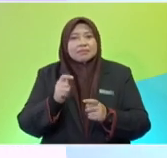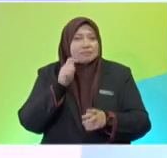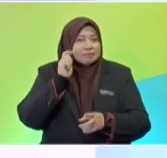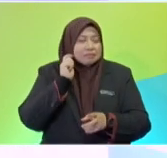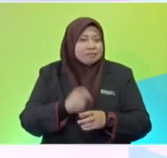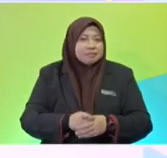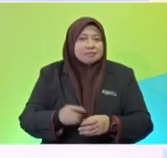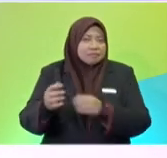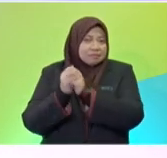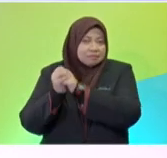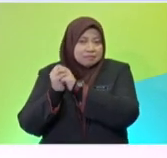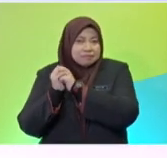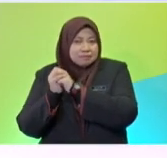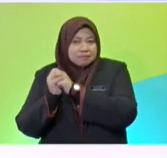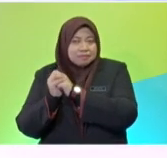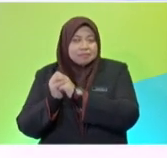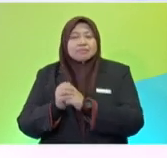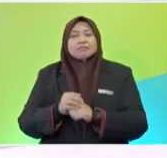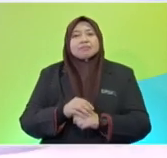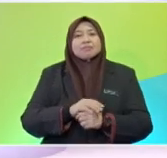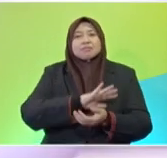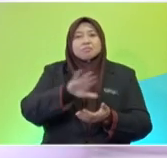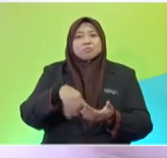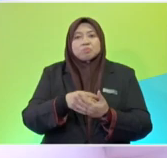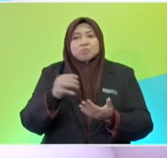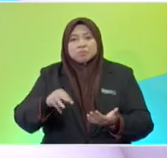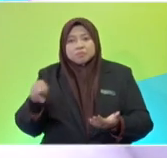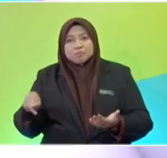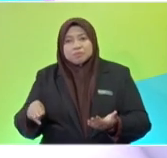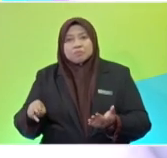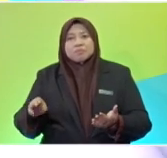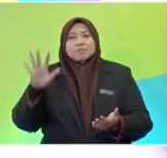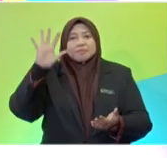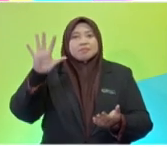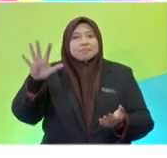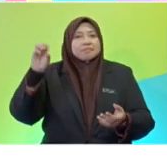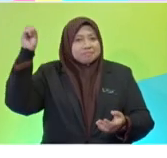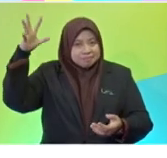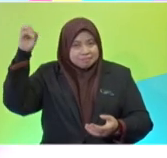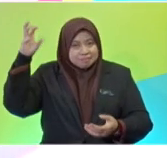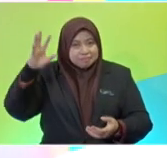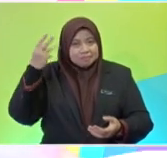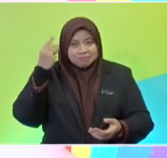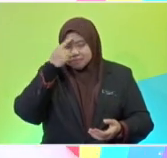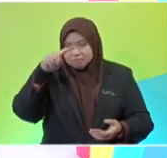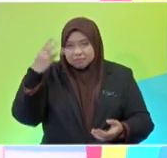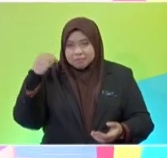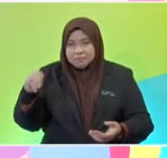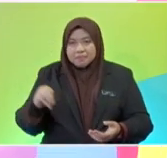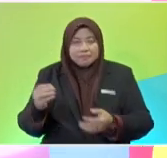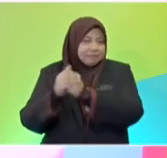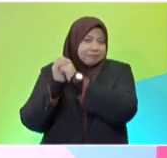tanya dan pencapaian keseluruhan ataupun tahap pengesahan keseruan saya berikan 5 Wah untuk mereka semua